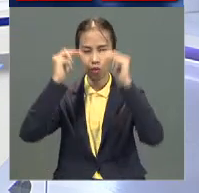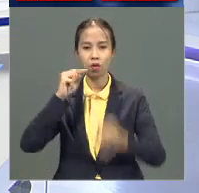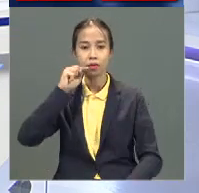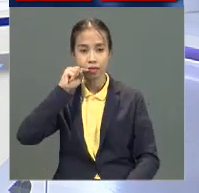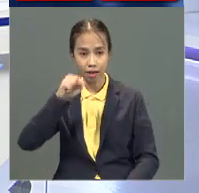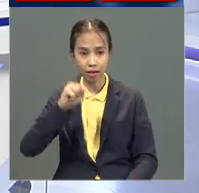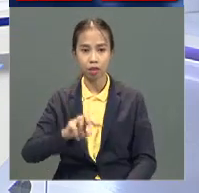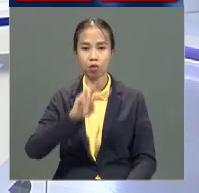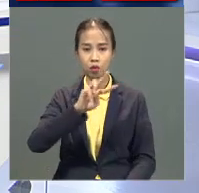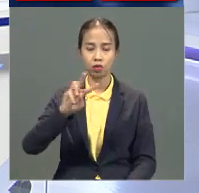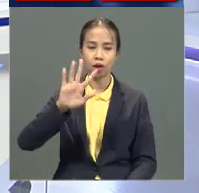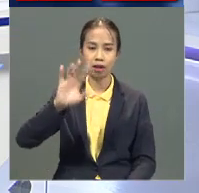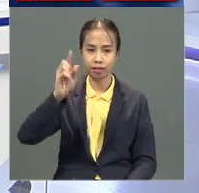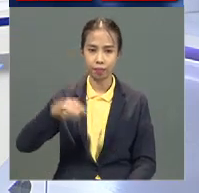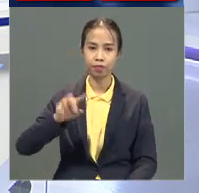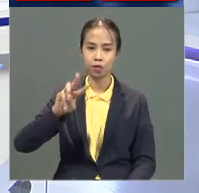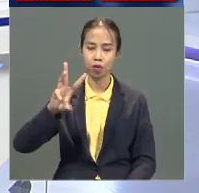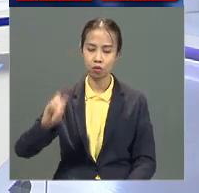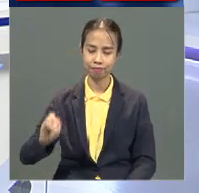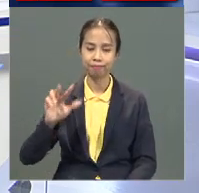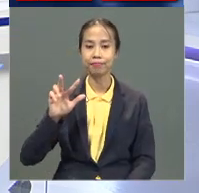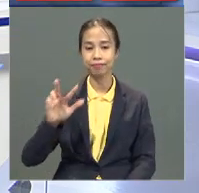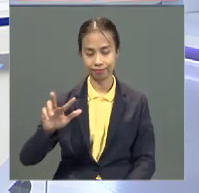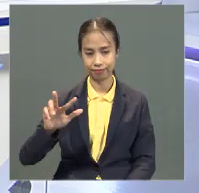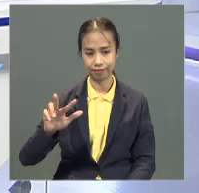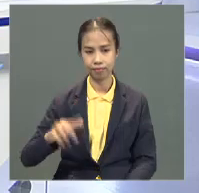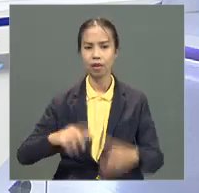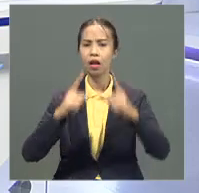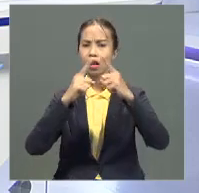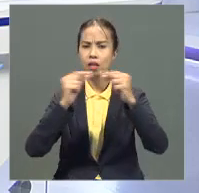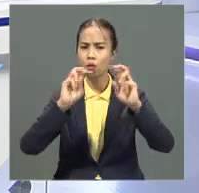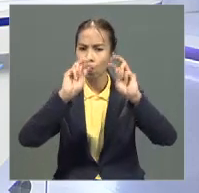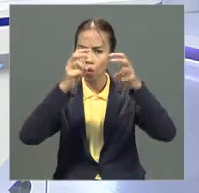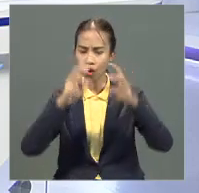เปิดตัวนายกรัฐมนตรีได้มีคำสั่งในการแต่งตั้งคณะกรรมการขึ้นมาแล้วนั่นก็คือคำสั่งนายกรัฐมนตรีที่2 25/2560 3